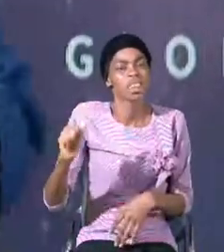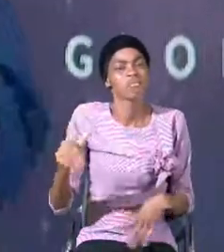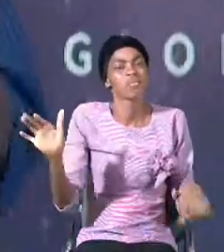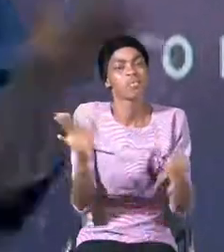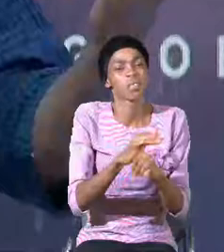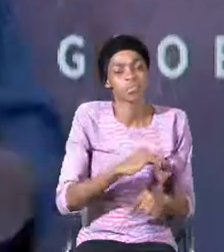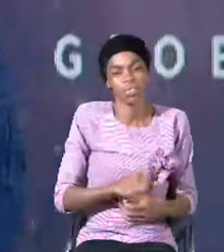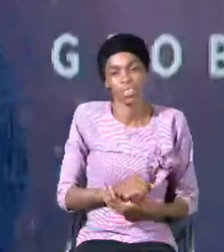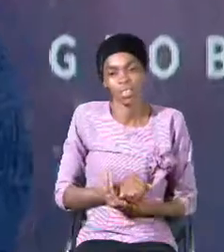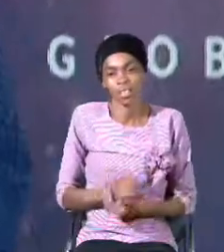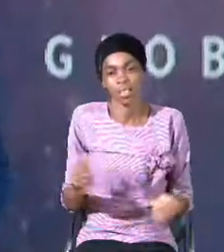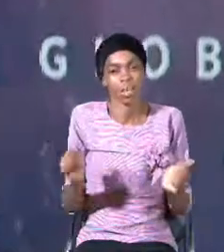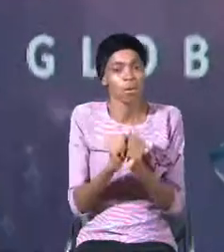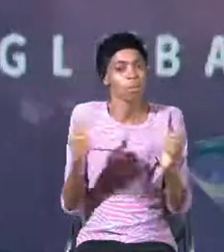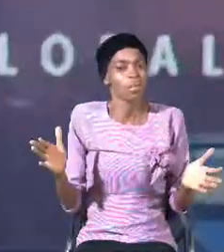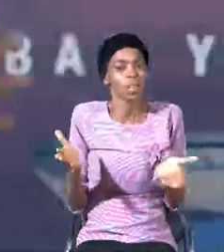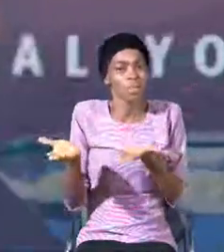L'autosuffisance sans